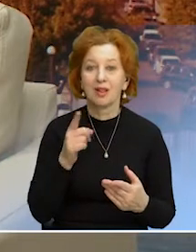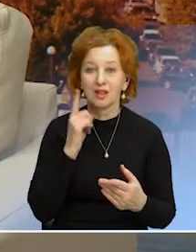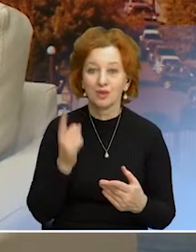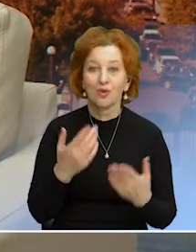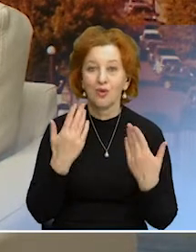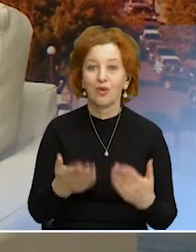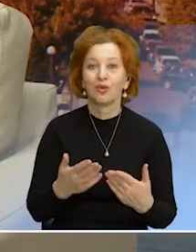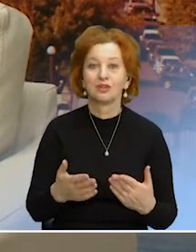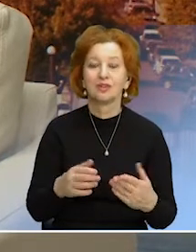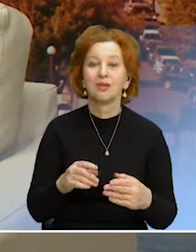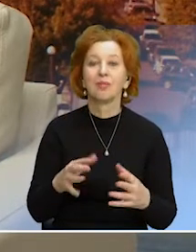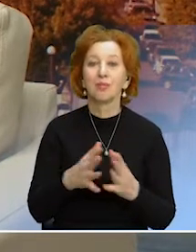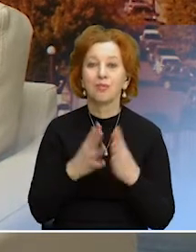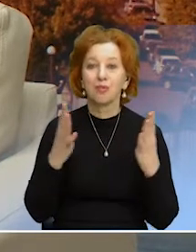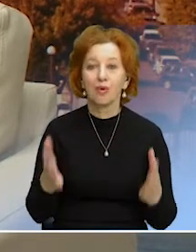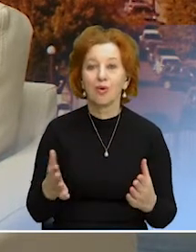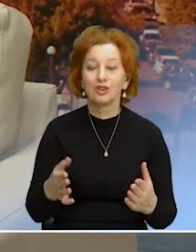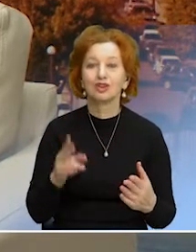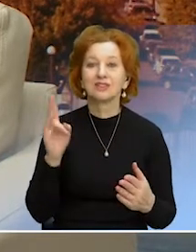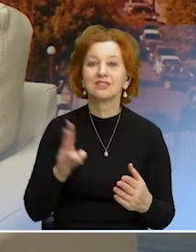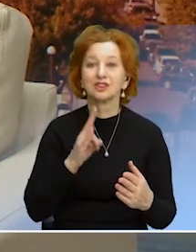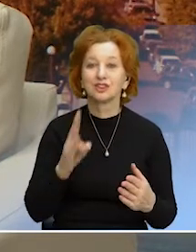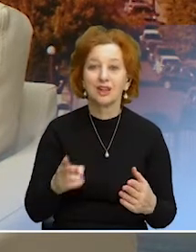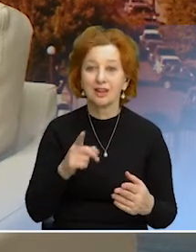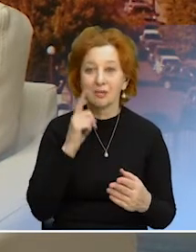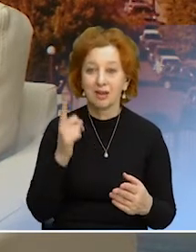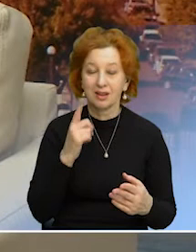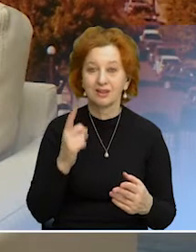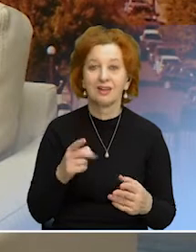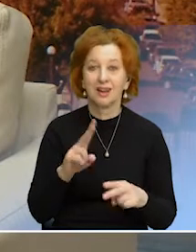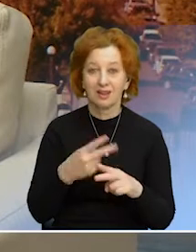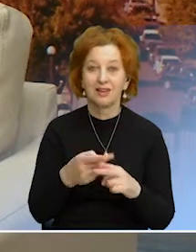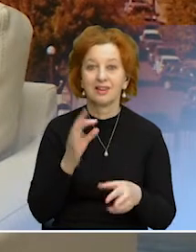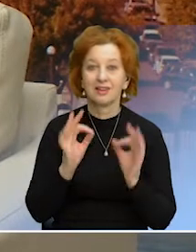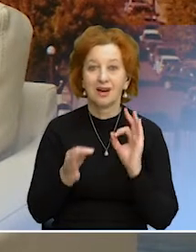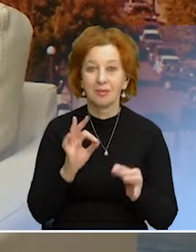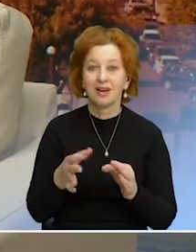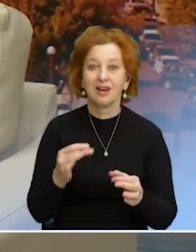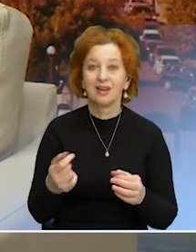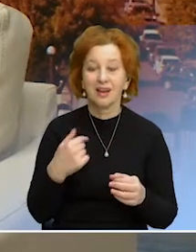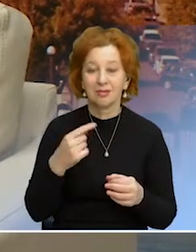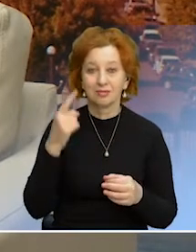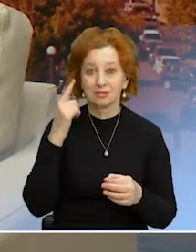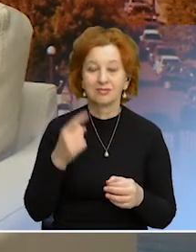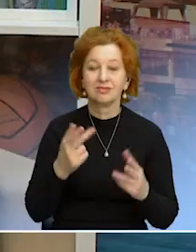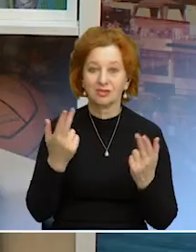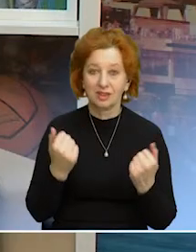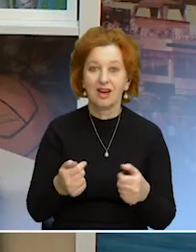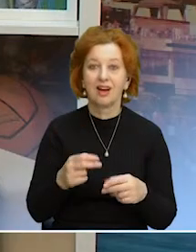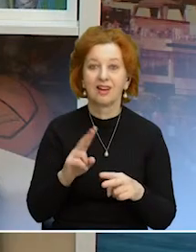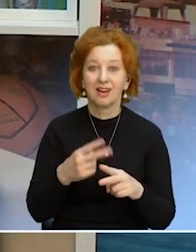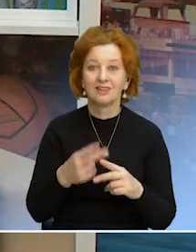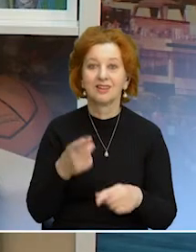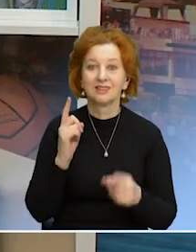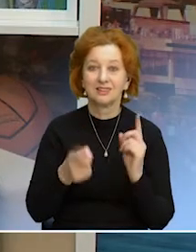в церкви, больше священников молодых, епископов молодых. Это был моложе. Вот. И я сказал ему, ваш Святейший, ну